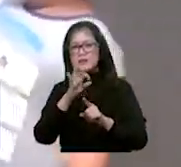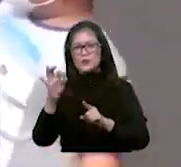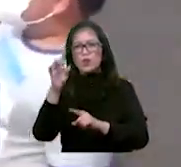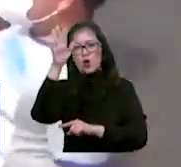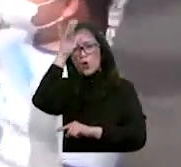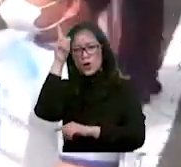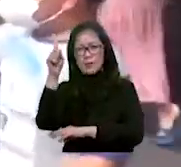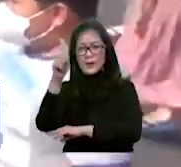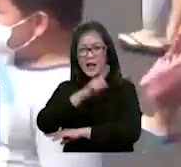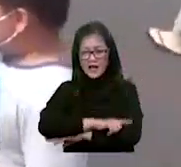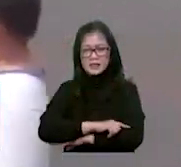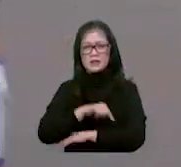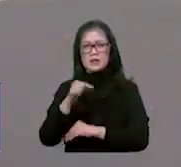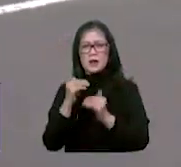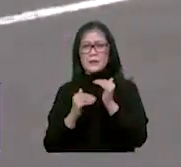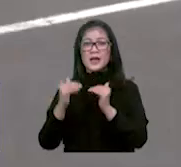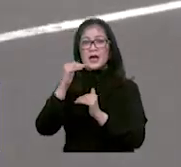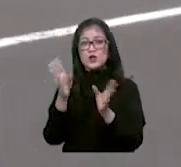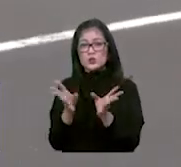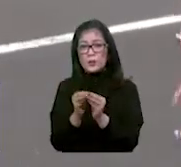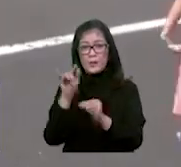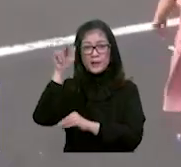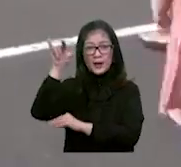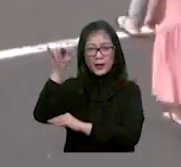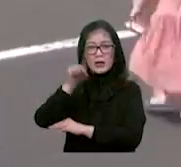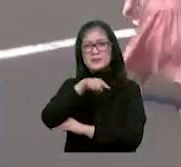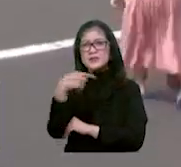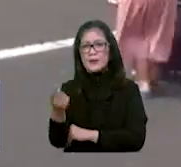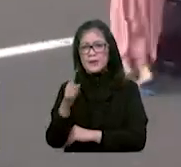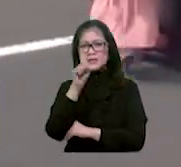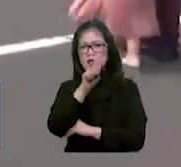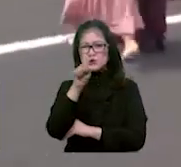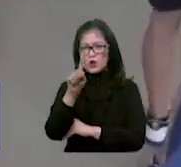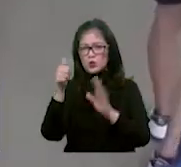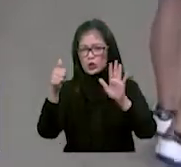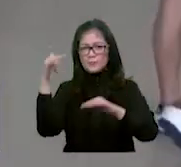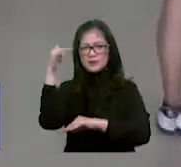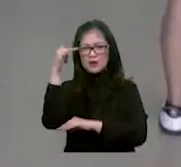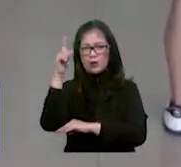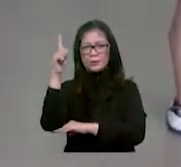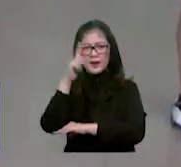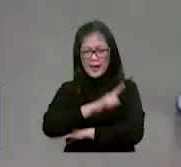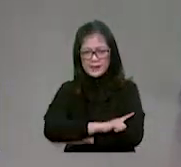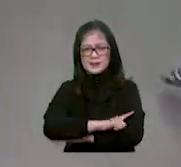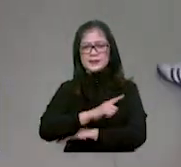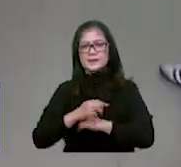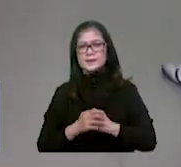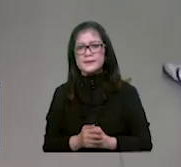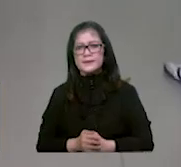orang per hari. Peningkatan ini juga terjadi pada jumlah penerbangan yang mencapai 116 pesawat per hari.